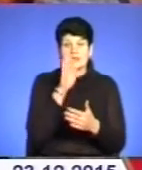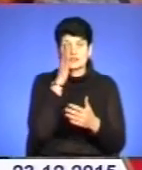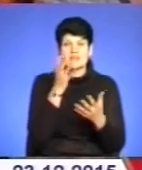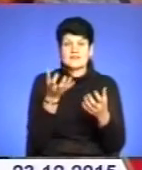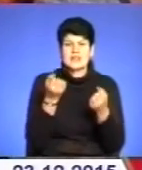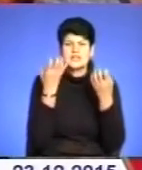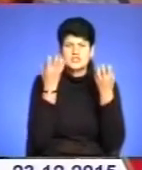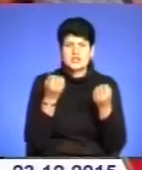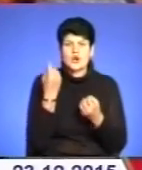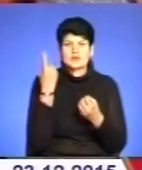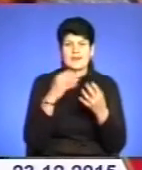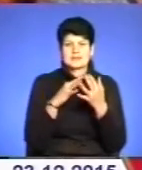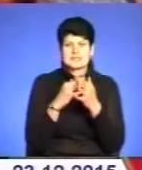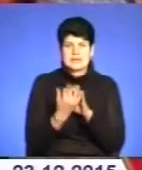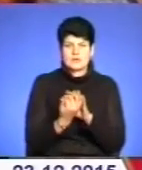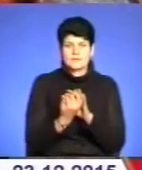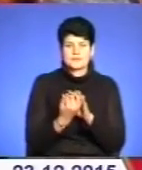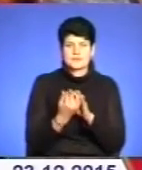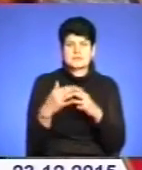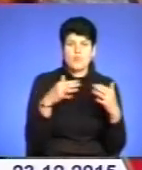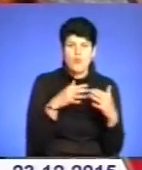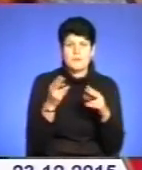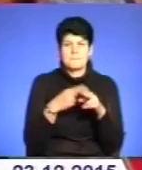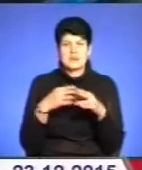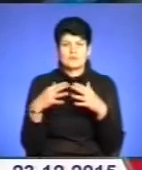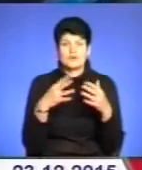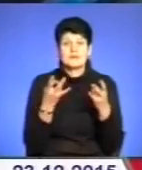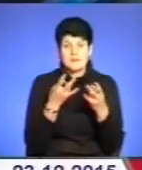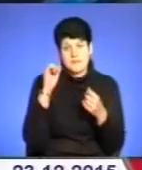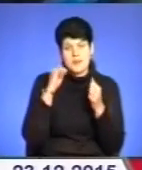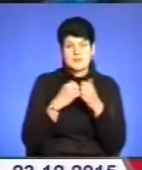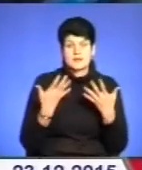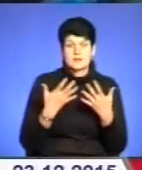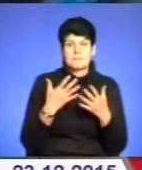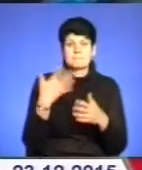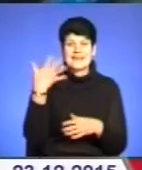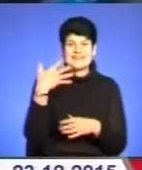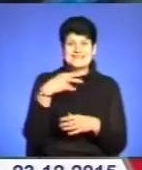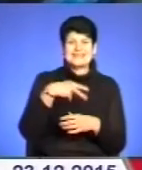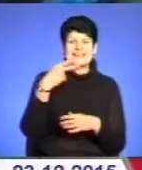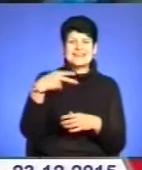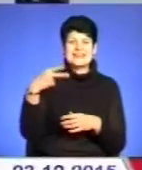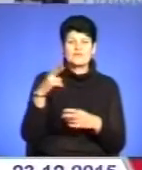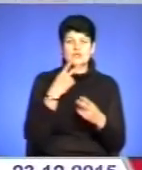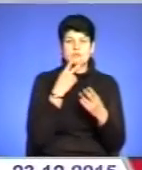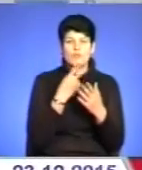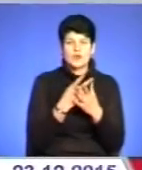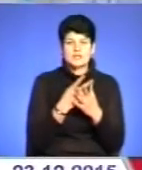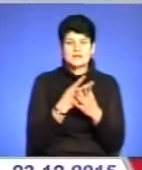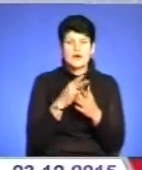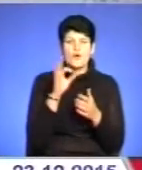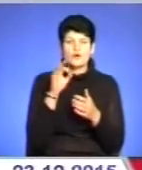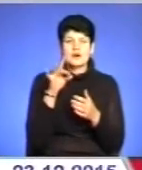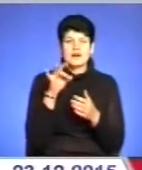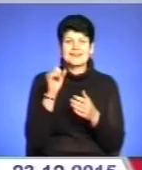одне село під свій контроль, там з боєм, не з боєм, це треба пам'ятати. 50 євро за побачення з волонтером Ольгою Раківською та